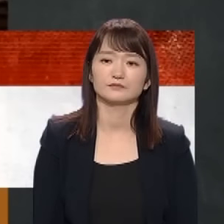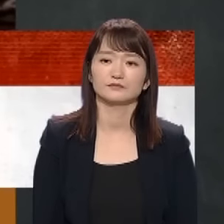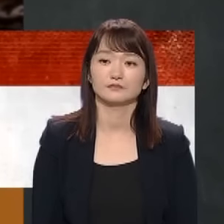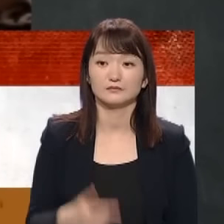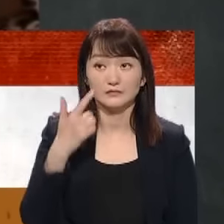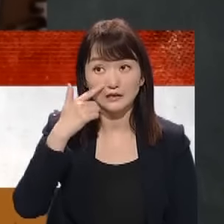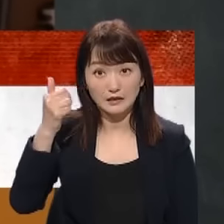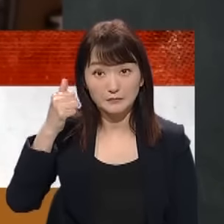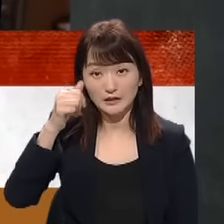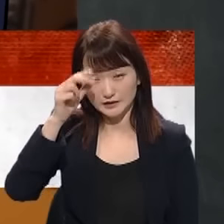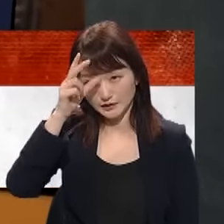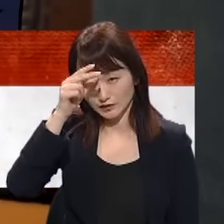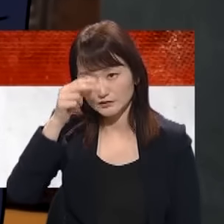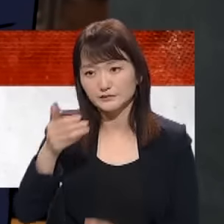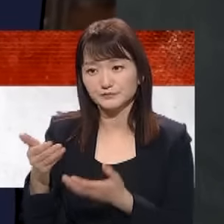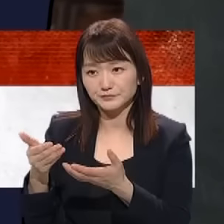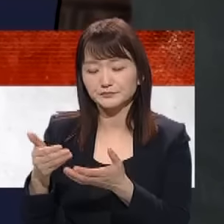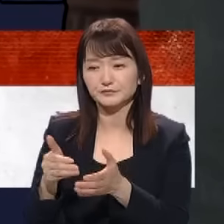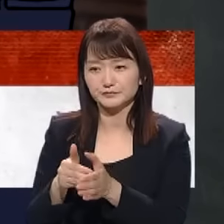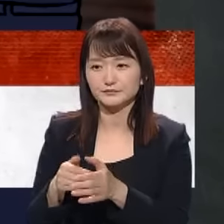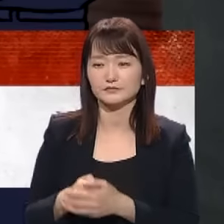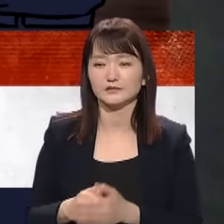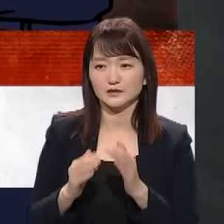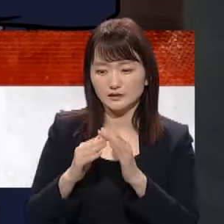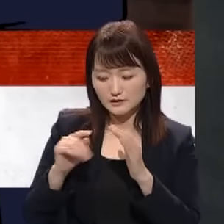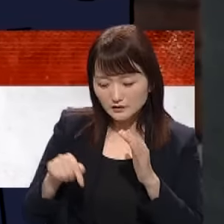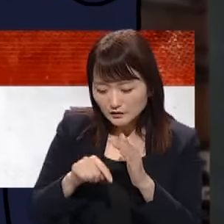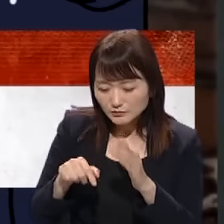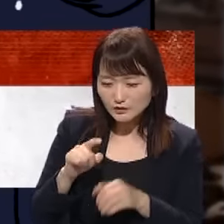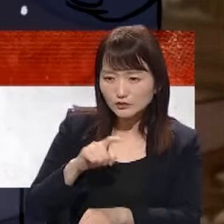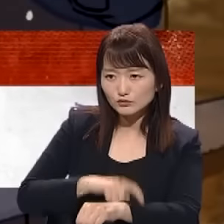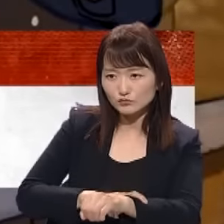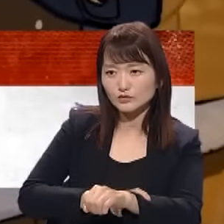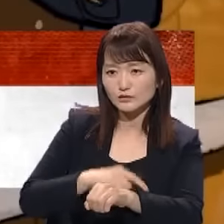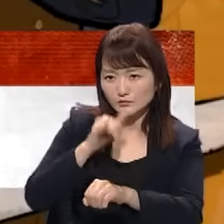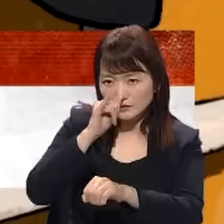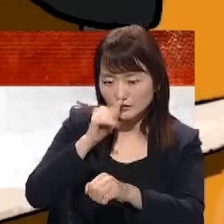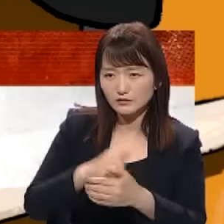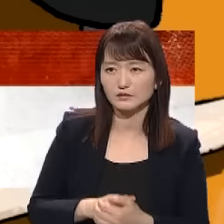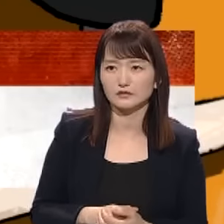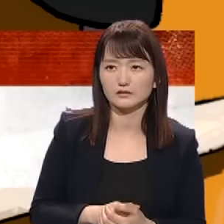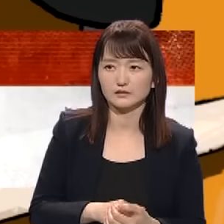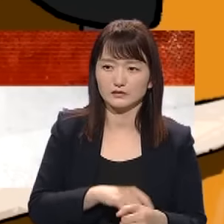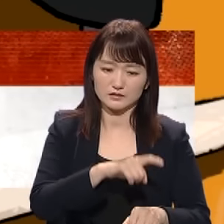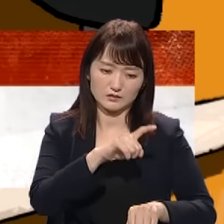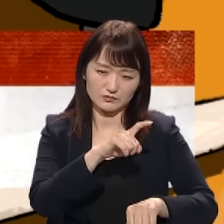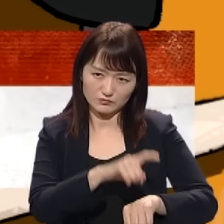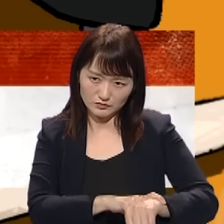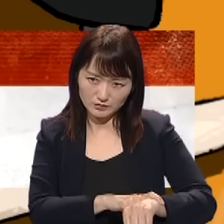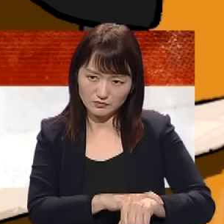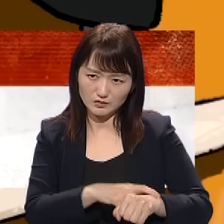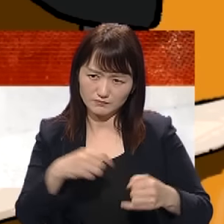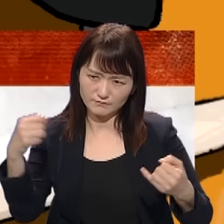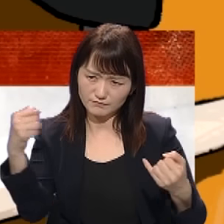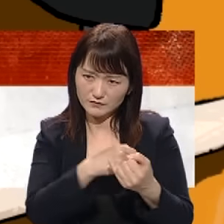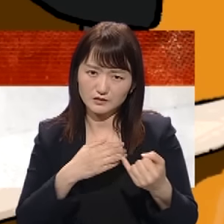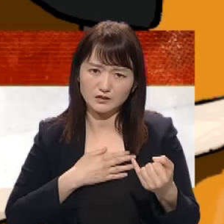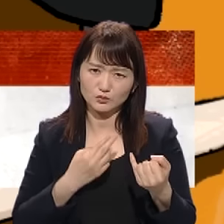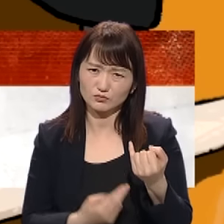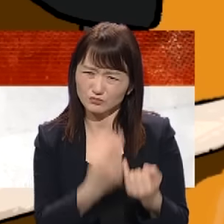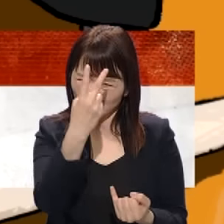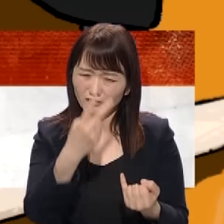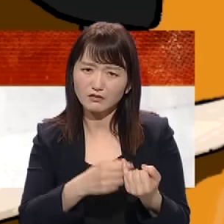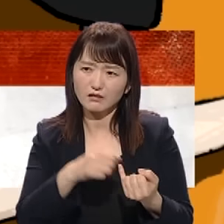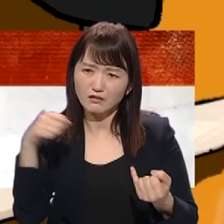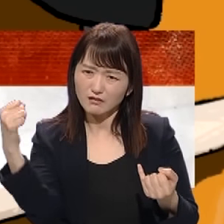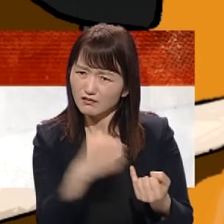아빠가 경찰이셨어요. 그러니까 이제 집에 수갑이 있었거든요. 수갑으로 이렇게 채워놓고 맞았고, 저는 옷도 벗겨놓고